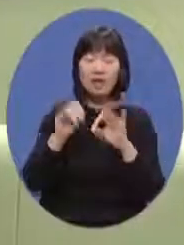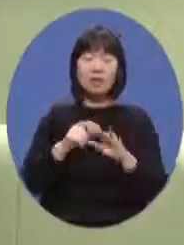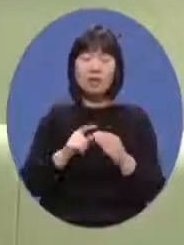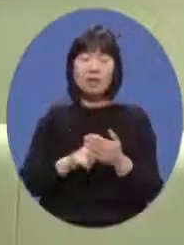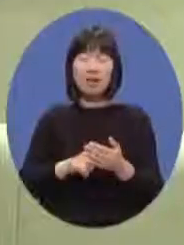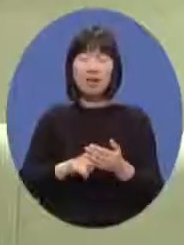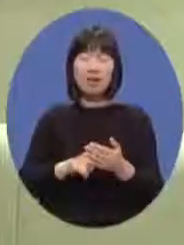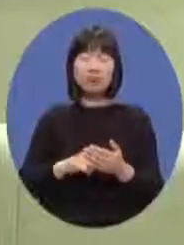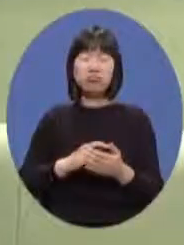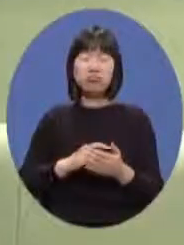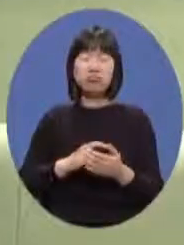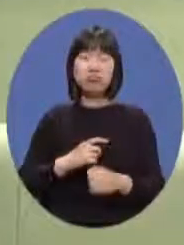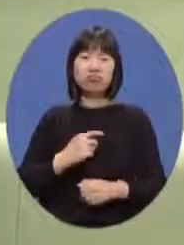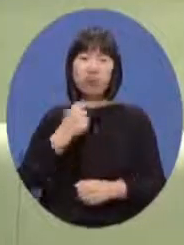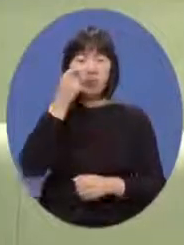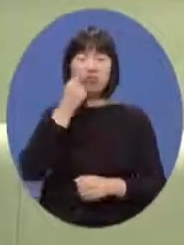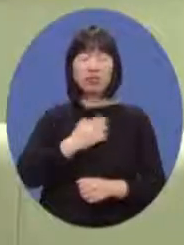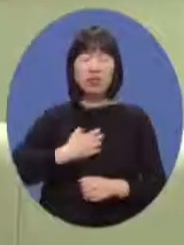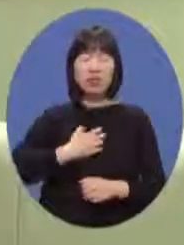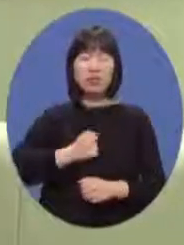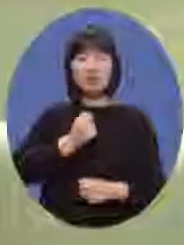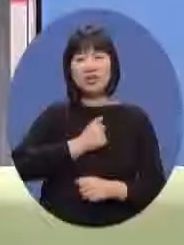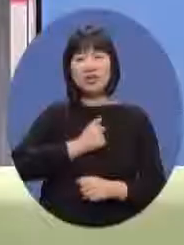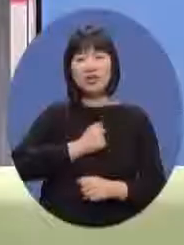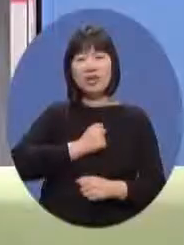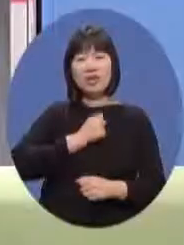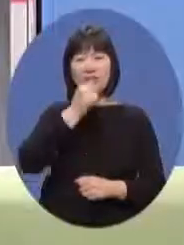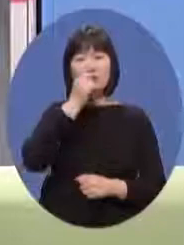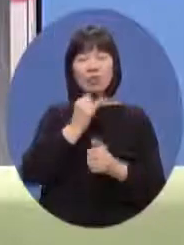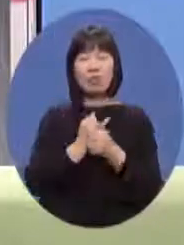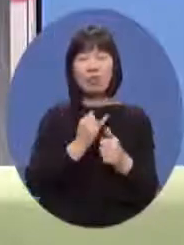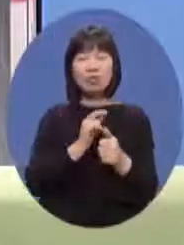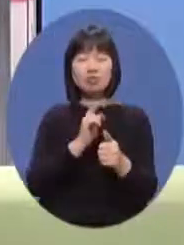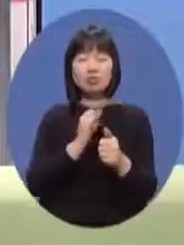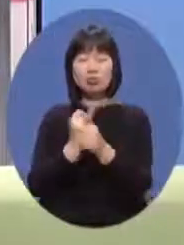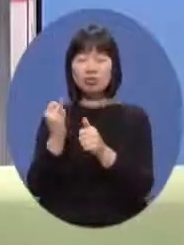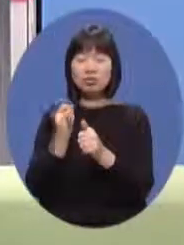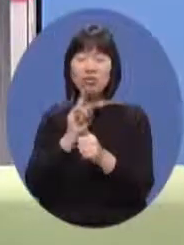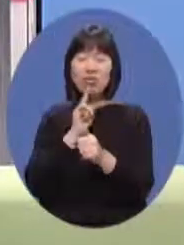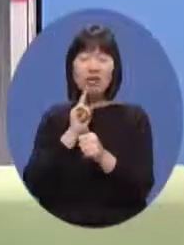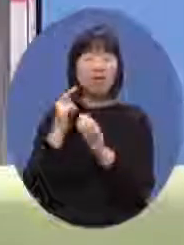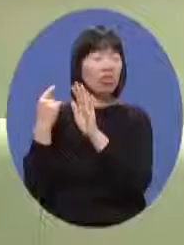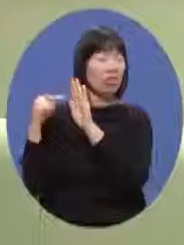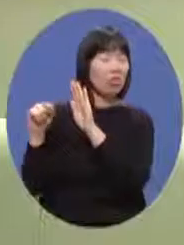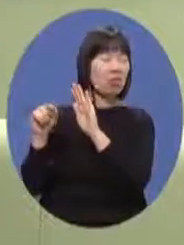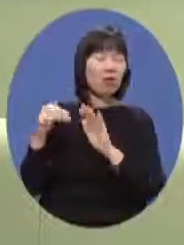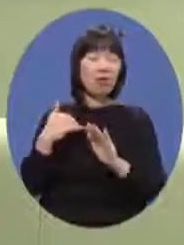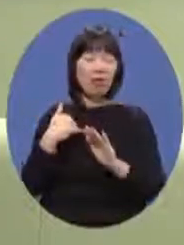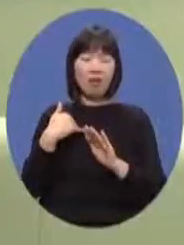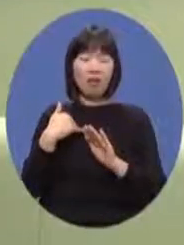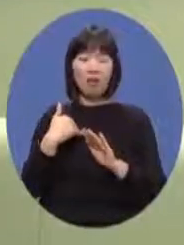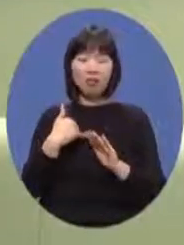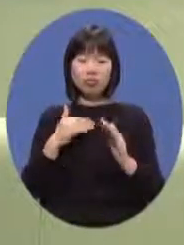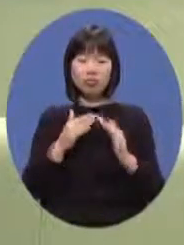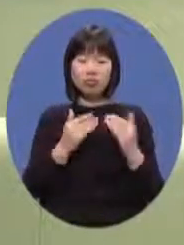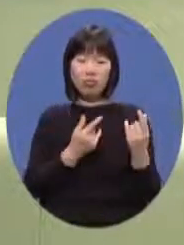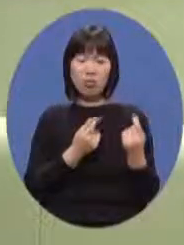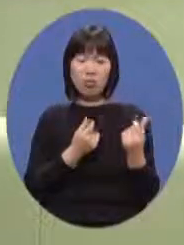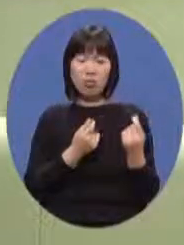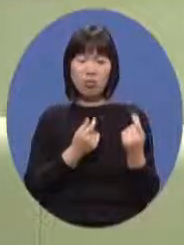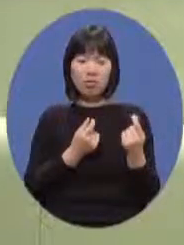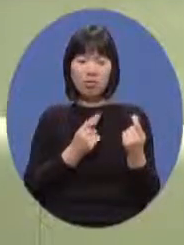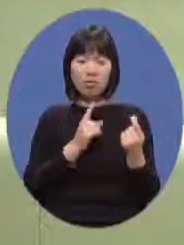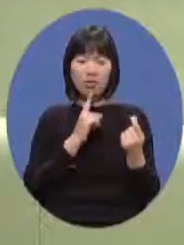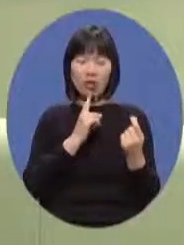좀 그래요. 짠하시죠? 네, 예. 답답해요. 답답하시죠? 남편 얘기 들어주지도 그러시죠? 않고. 네. 근데 아마 보면서 어머, 우리 집이야. 그런 분들이 많으셨을